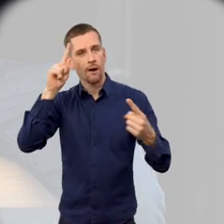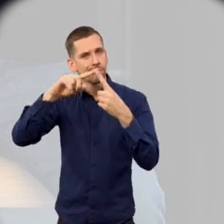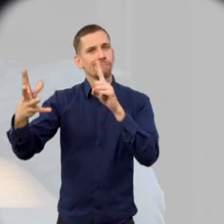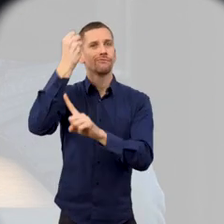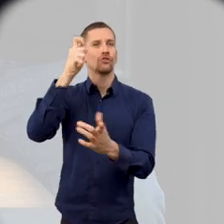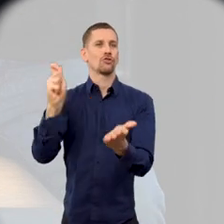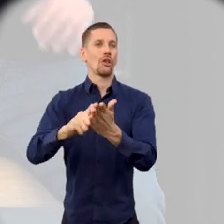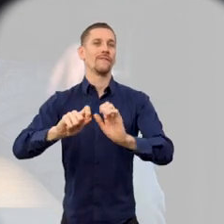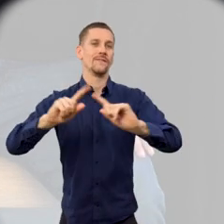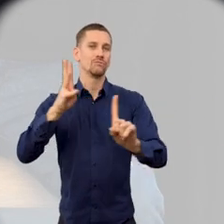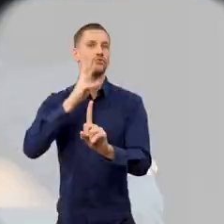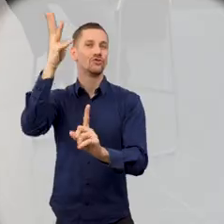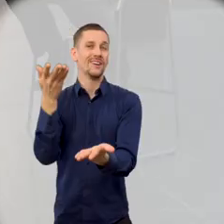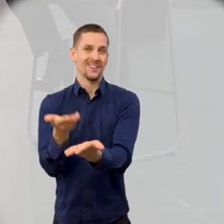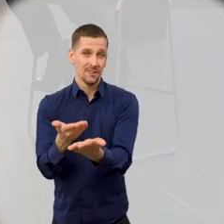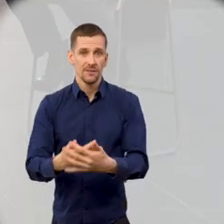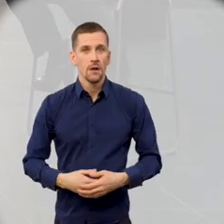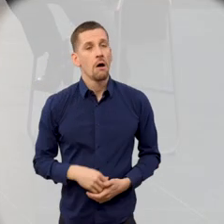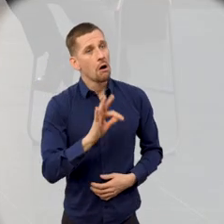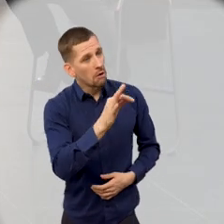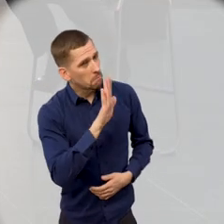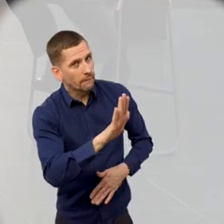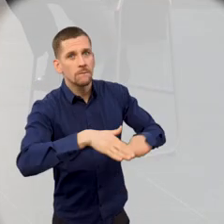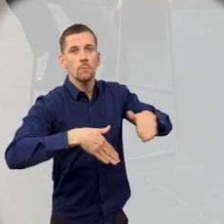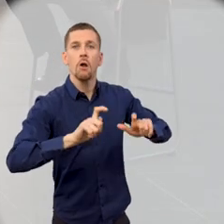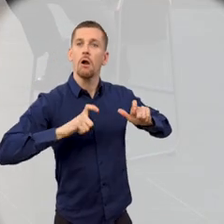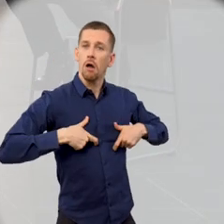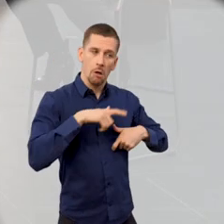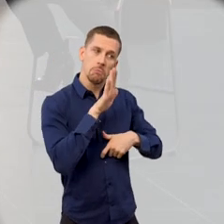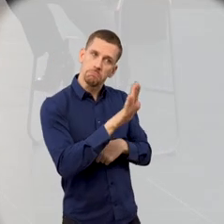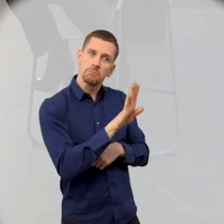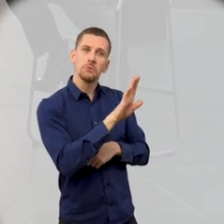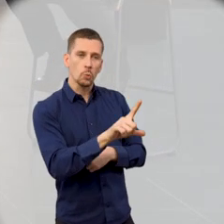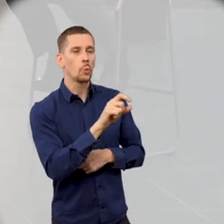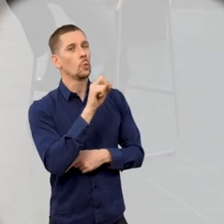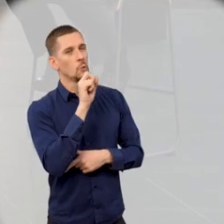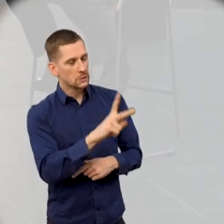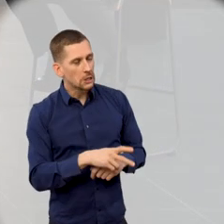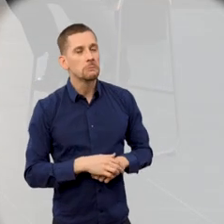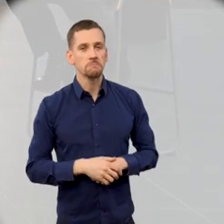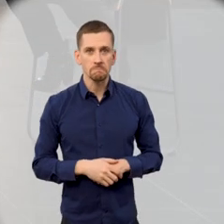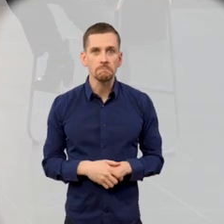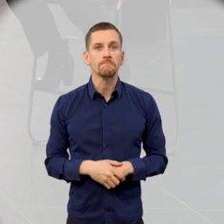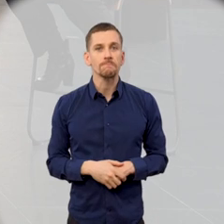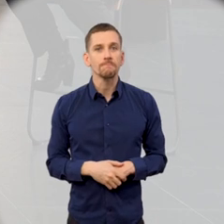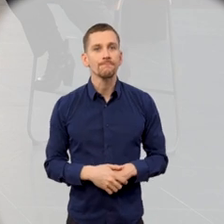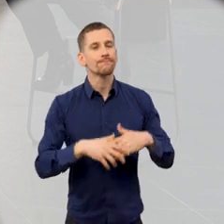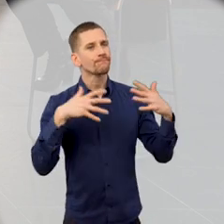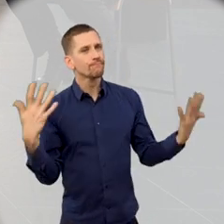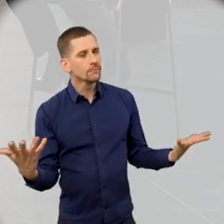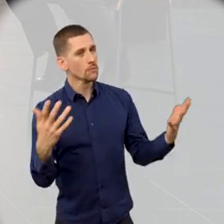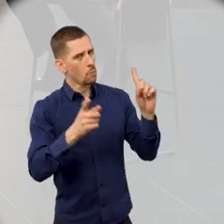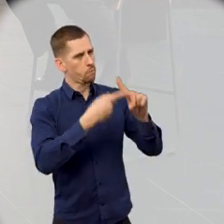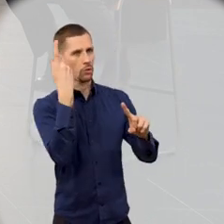une note finale, on va dire, à leur projet. Cette forme de savoir-être qui aussi s'apprend du coup à l'école 42, est-ce qu'elle est aussi